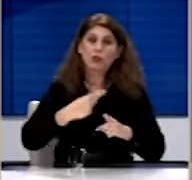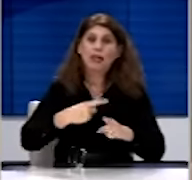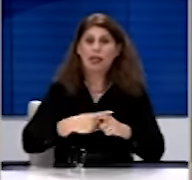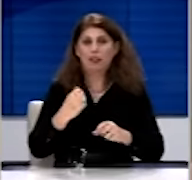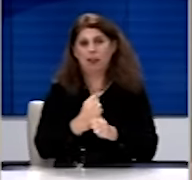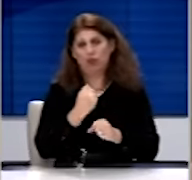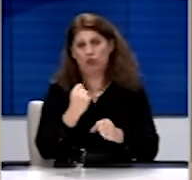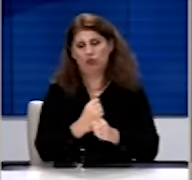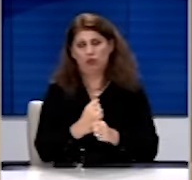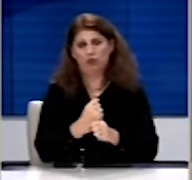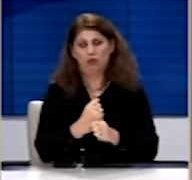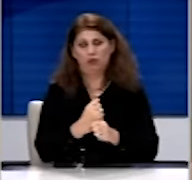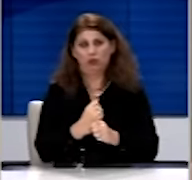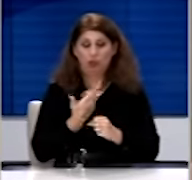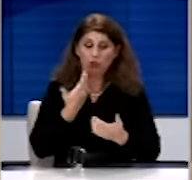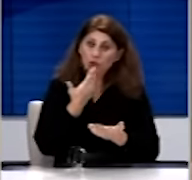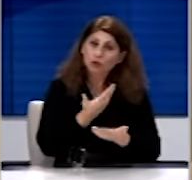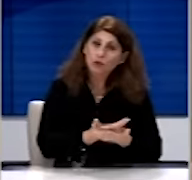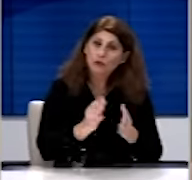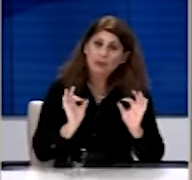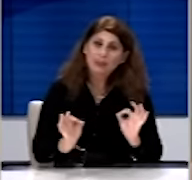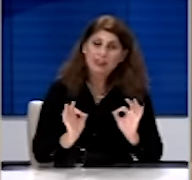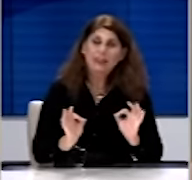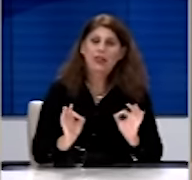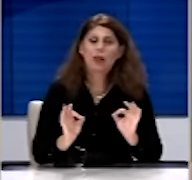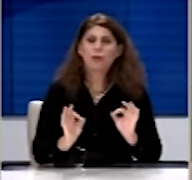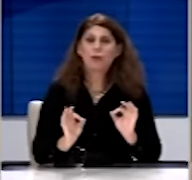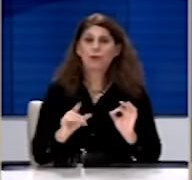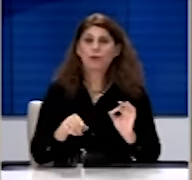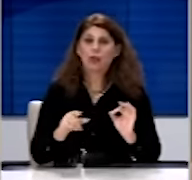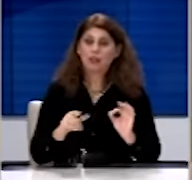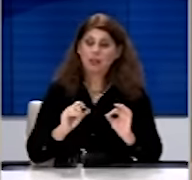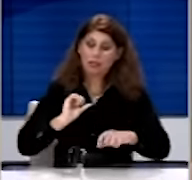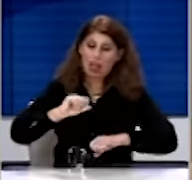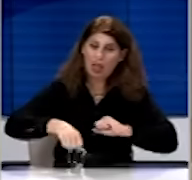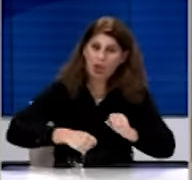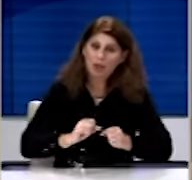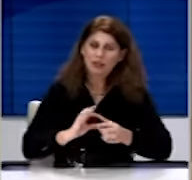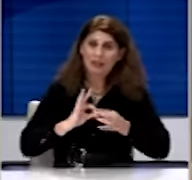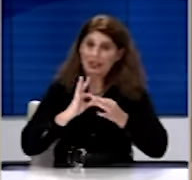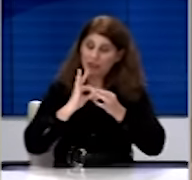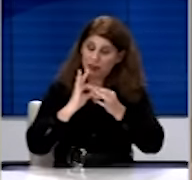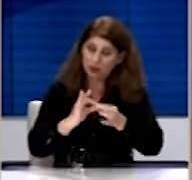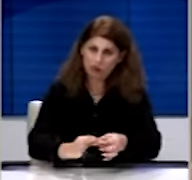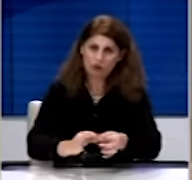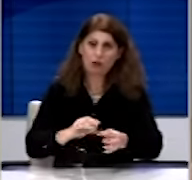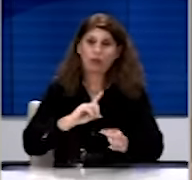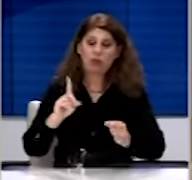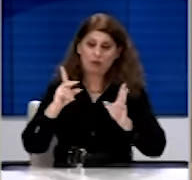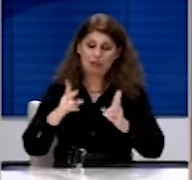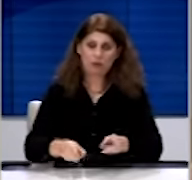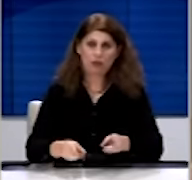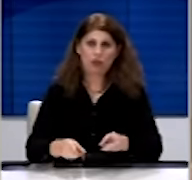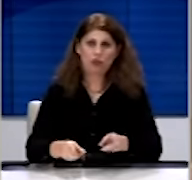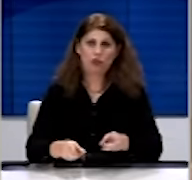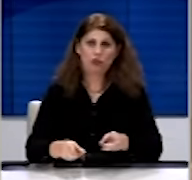εργαζόμενοι. Το ζητούμενο βέβαια είναι αυτοί οι αγώνες να συνεχιστούν, να μην κοπάσουν,